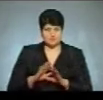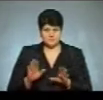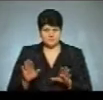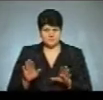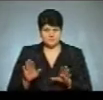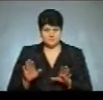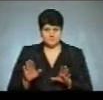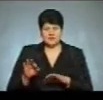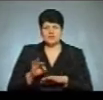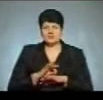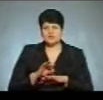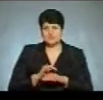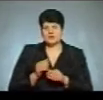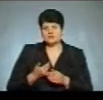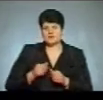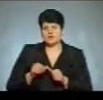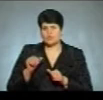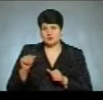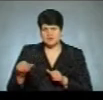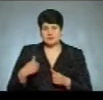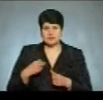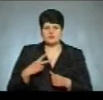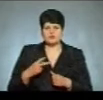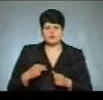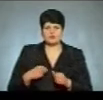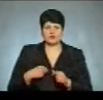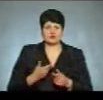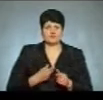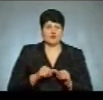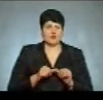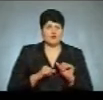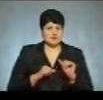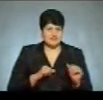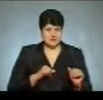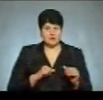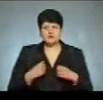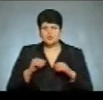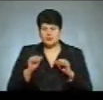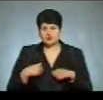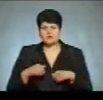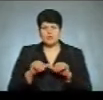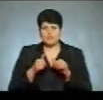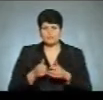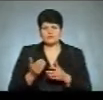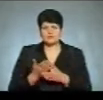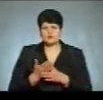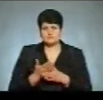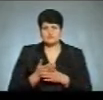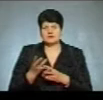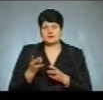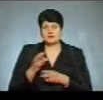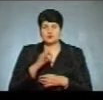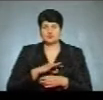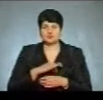бо жінка проживає окремо, і я з дочкою проживаю окремо. Чи можу я оформити субсидію чи ні? Бо там треба сукупний